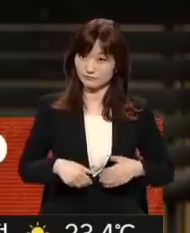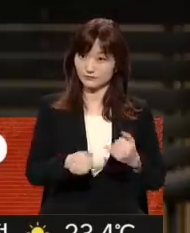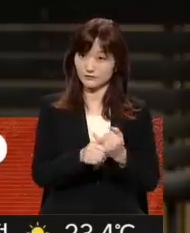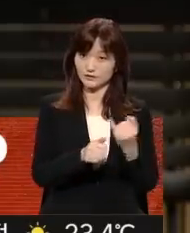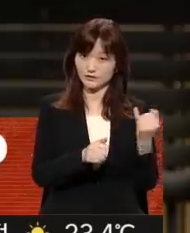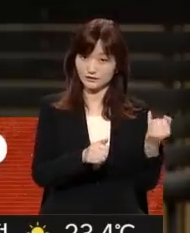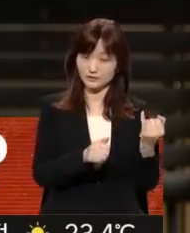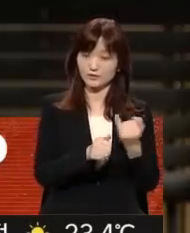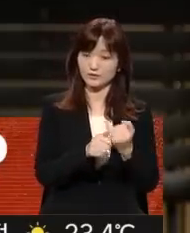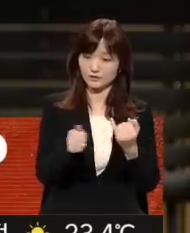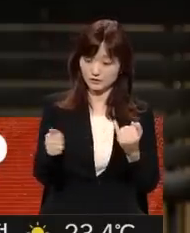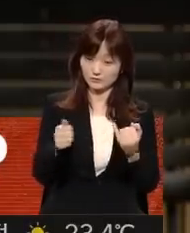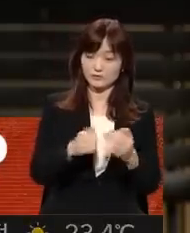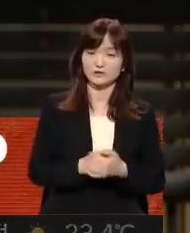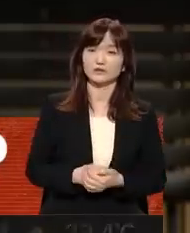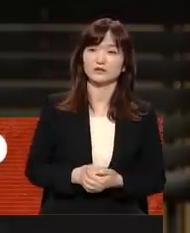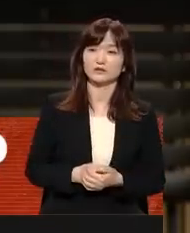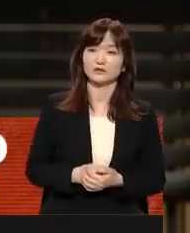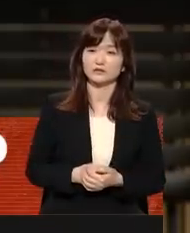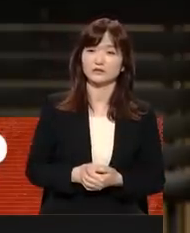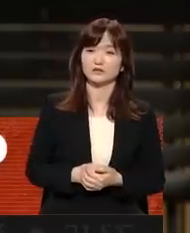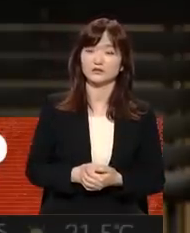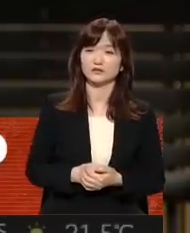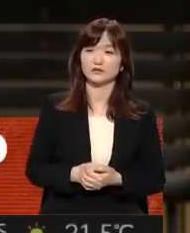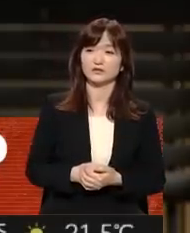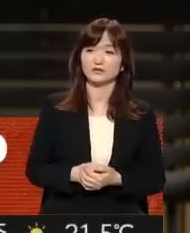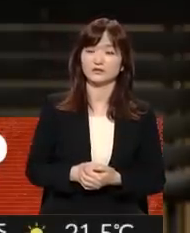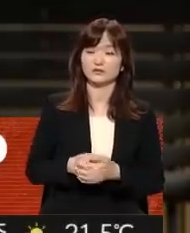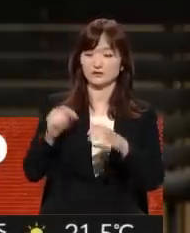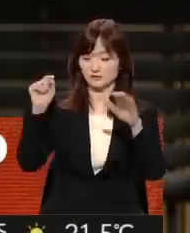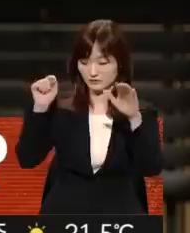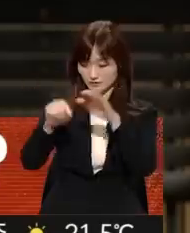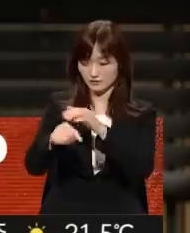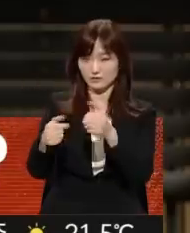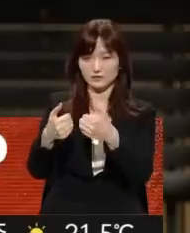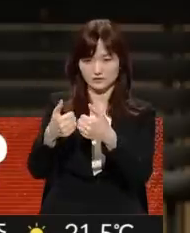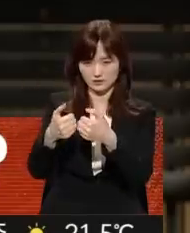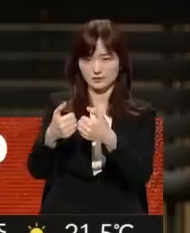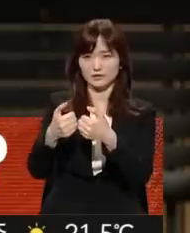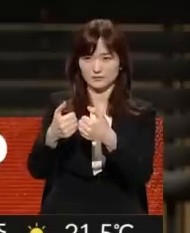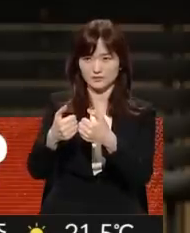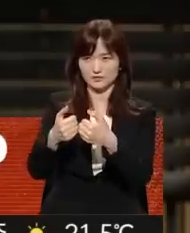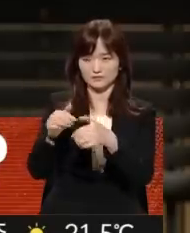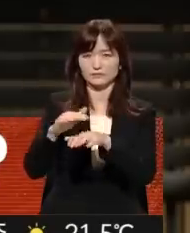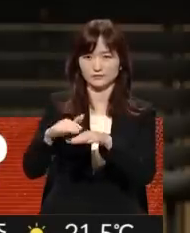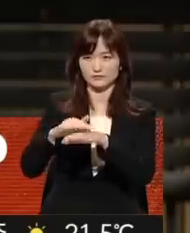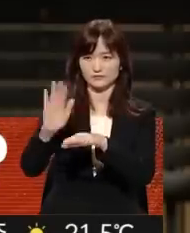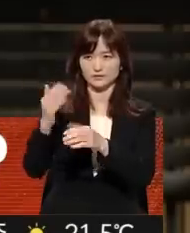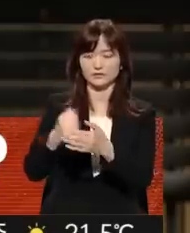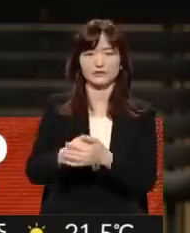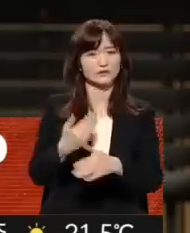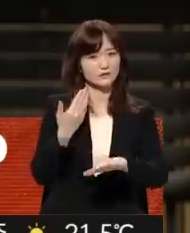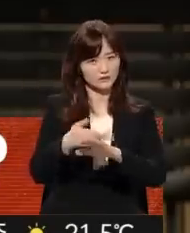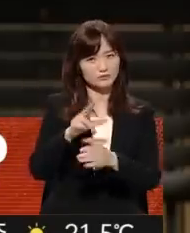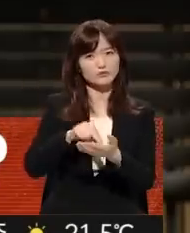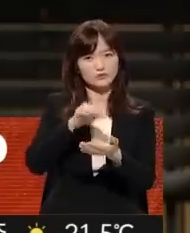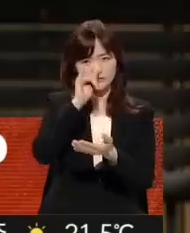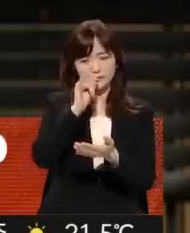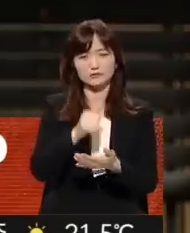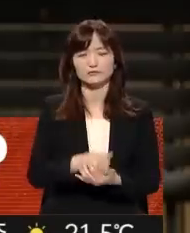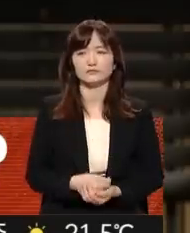둘이 가셔가지고 좀 그런 부분을 좀 해소를 해야 되지 않을까. 저거 말고도 또 있을 겁니다. 문제되는 거. 그래서